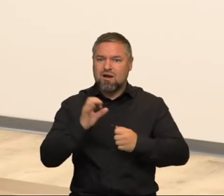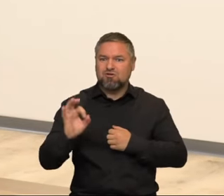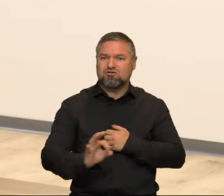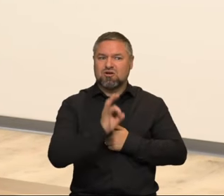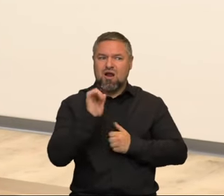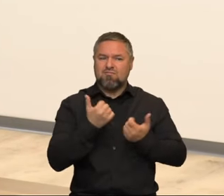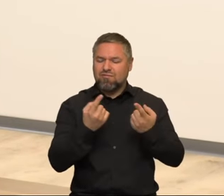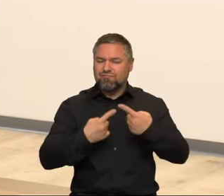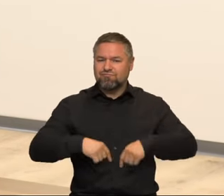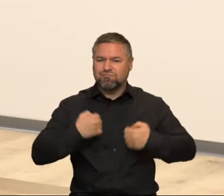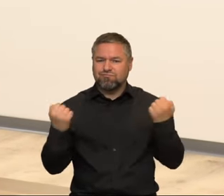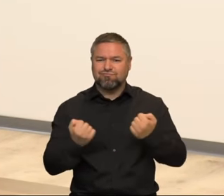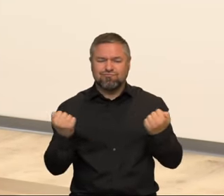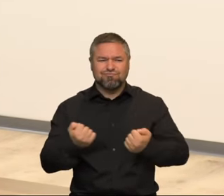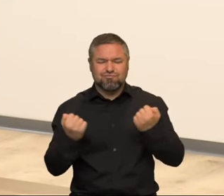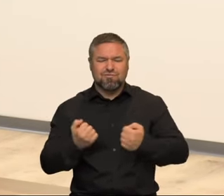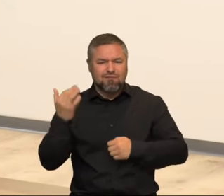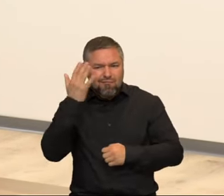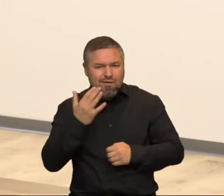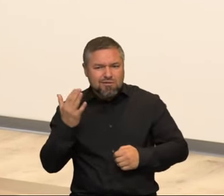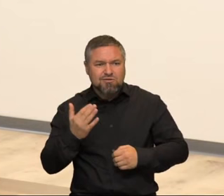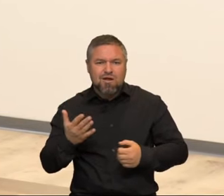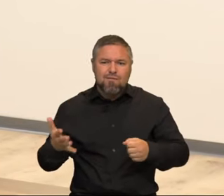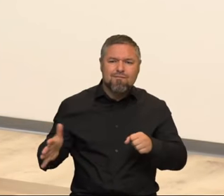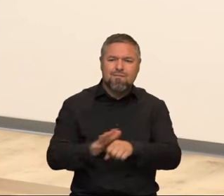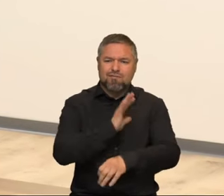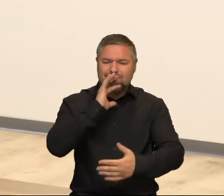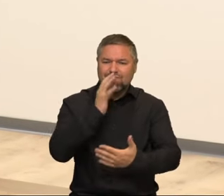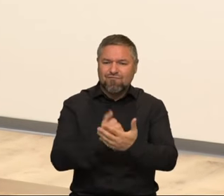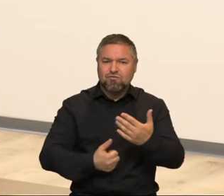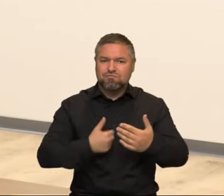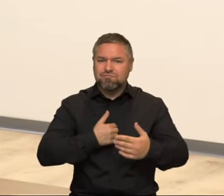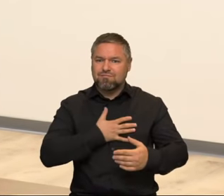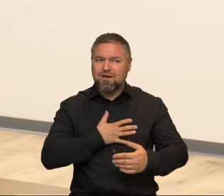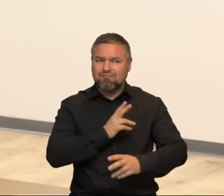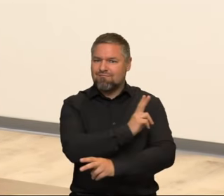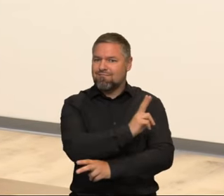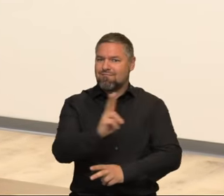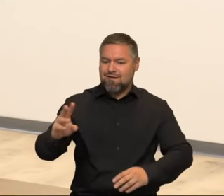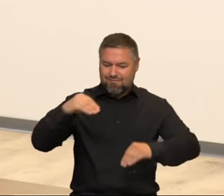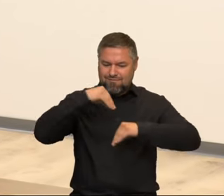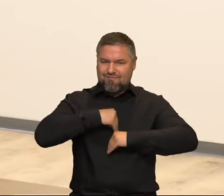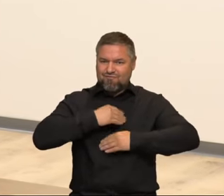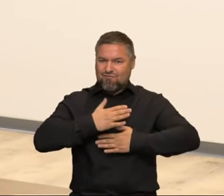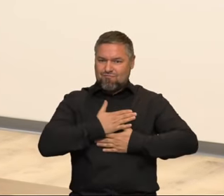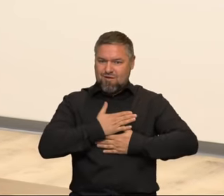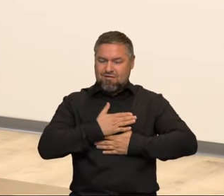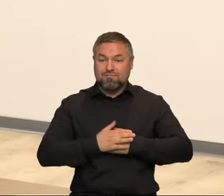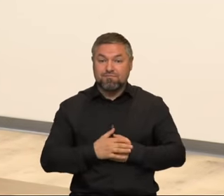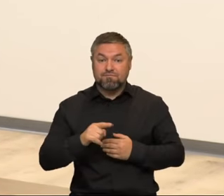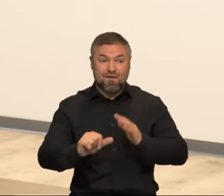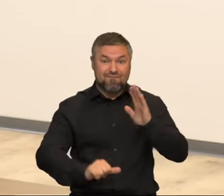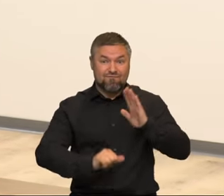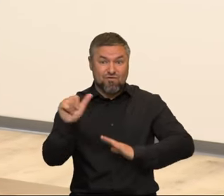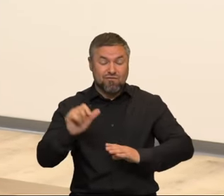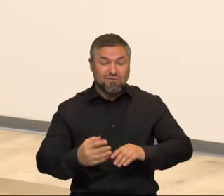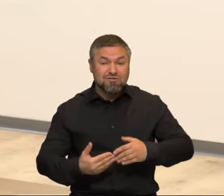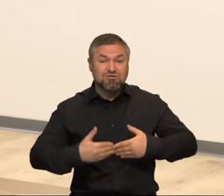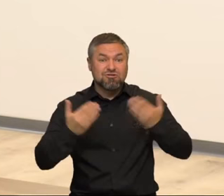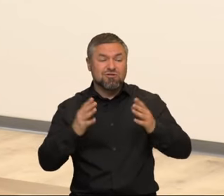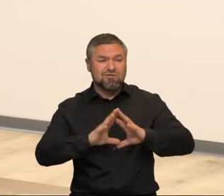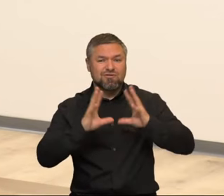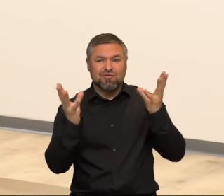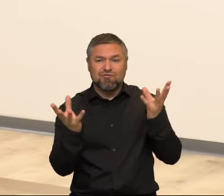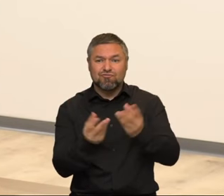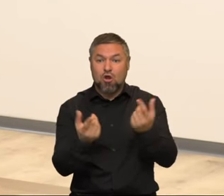aby spełniać ambicje i marzenia oraz w pełni wykorzystać potencjał, który tkwi w każdym z nas. W tym wyjątkowym dniu wszystkim